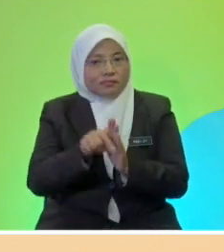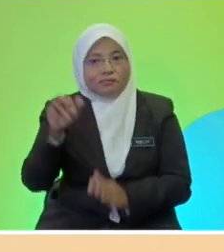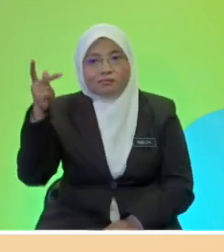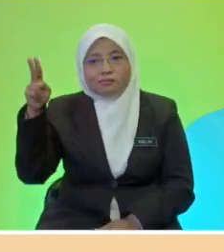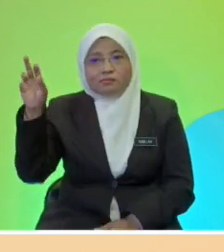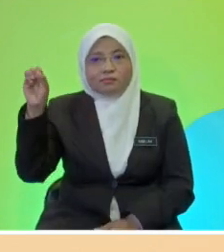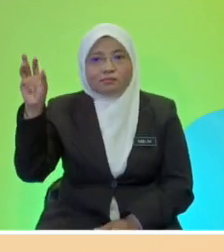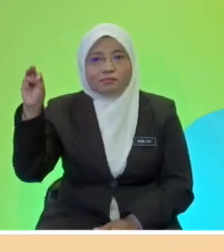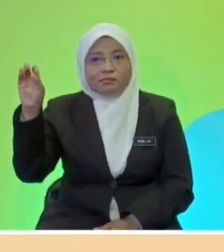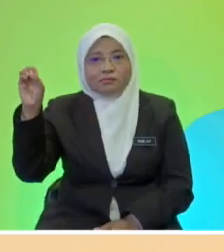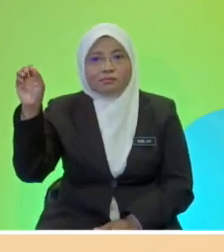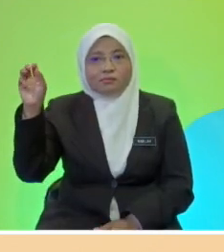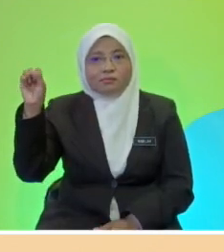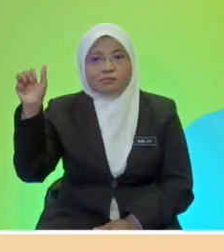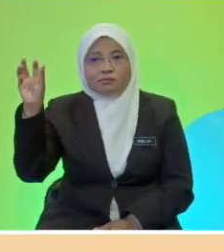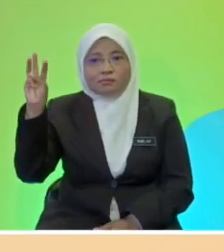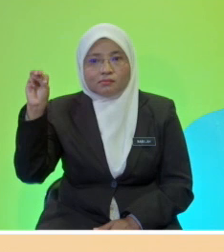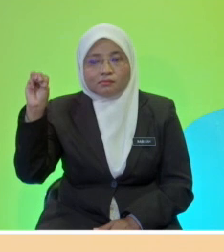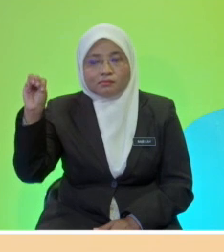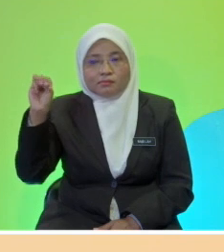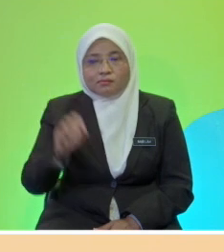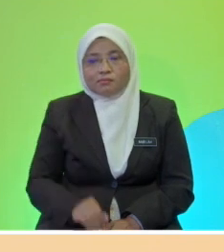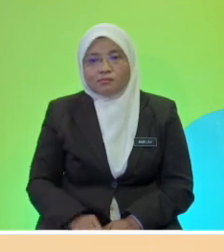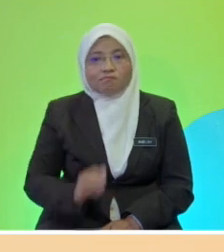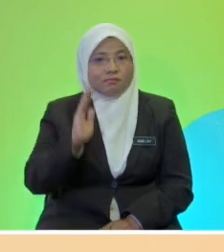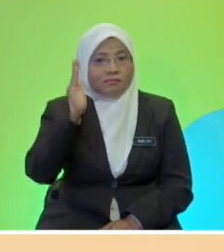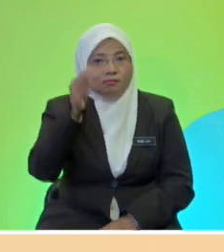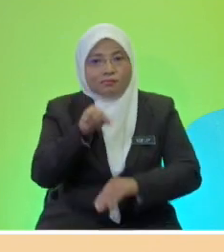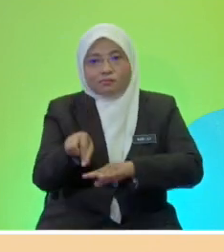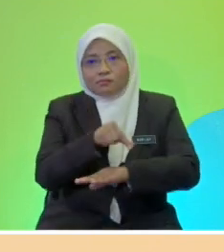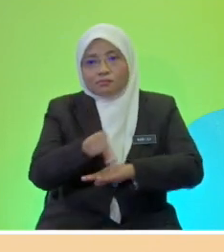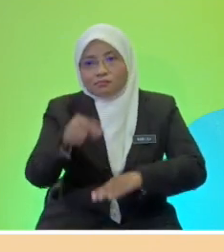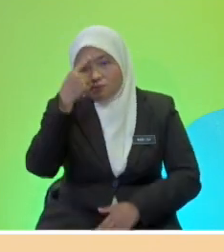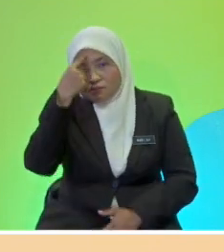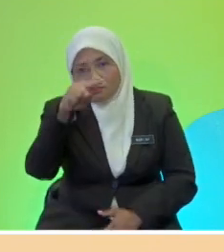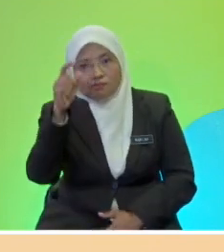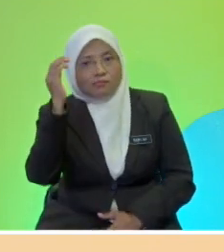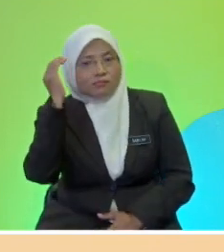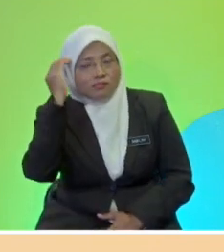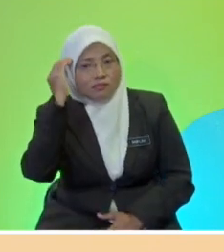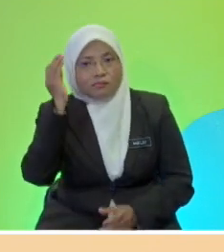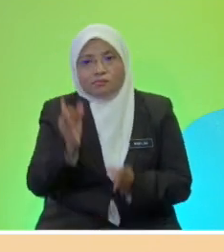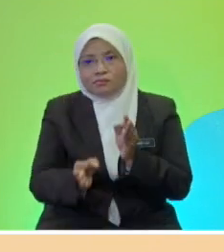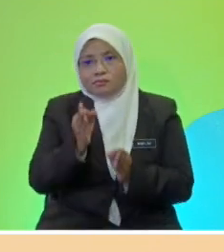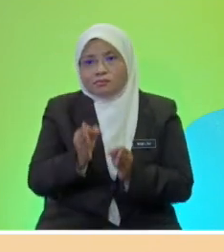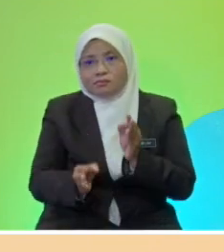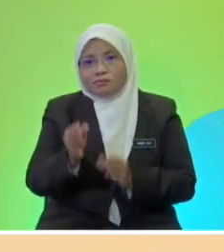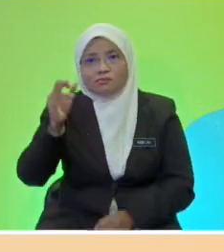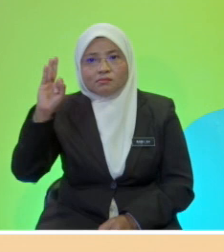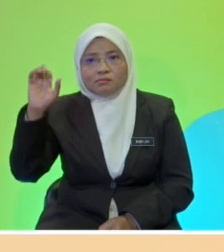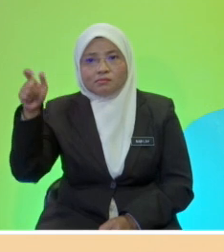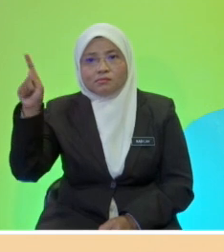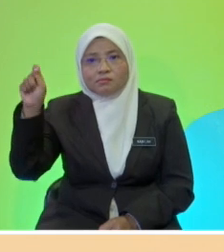disusun membentuk karet tadi akan digunakan untuk mengesan sama adik aduh ke ke Ibnu Melan